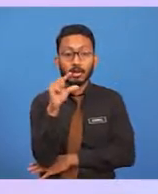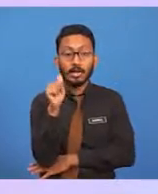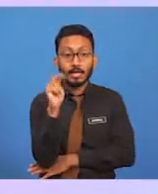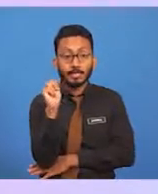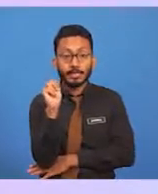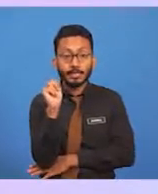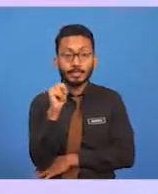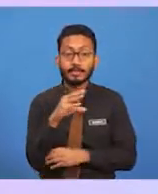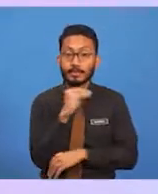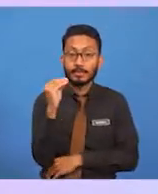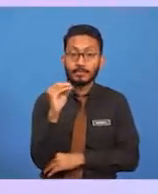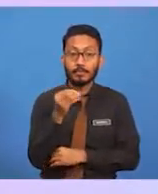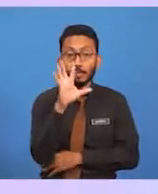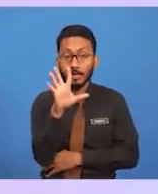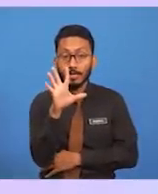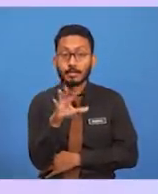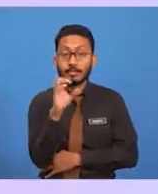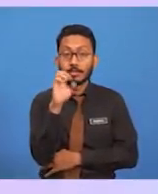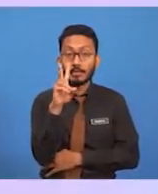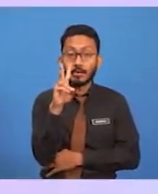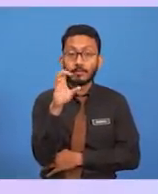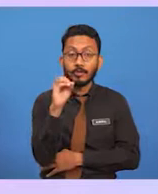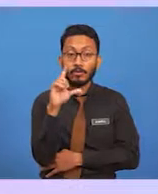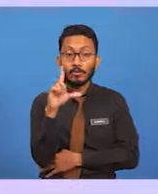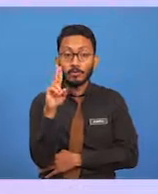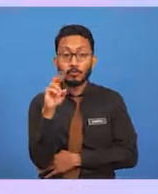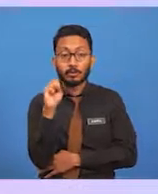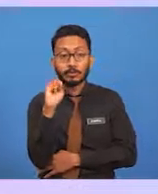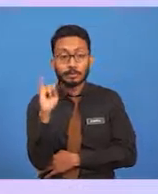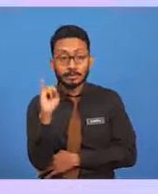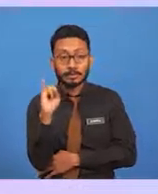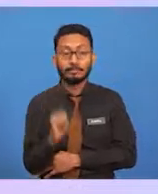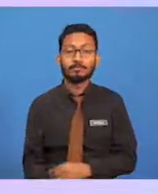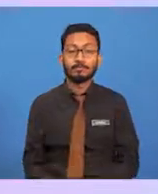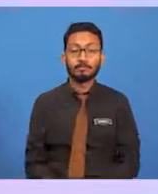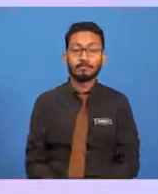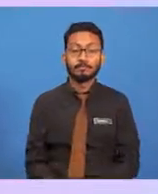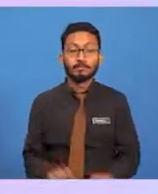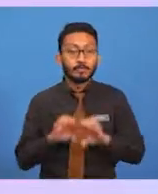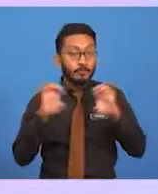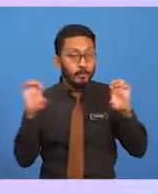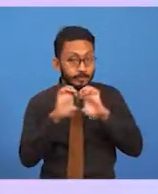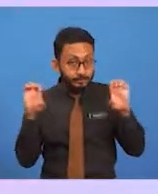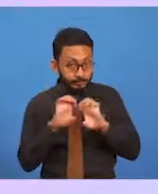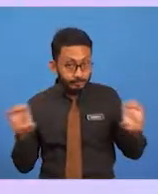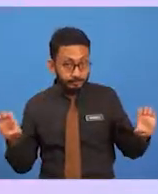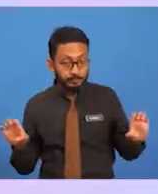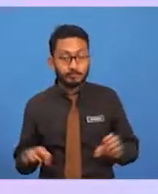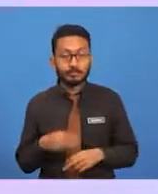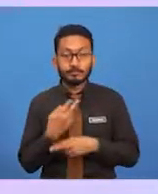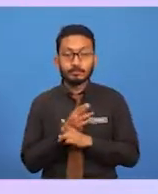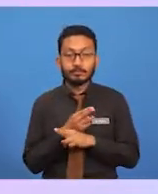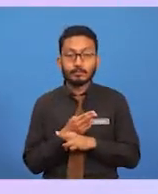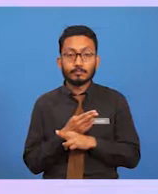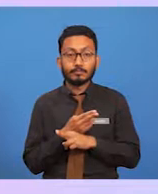evolusi. Saya akan menerangkan setiap elemen-elemen ini. Di dalam setiap